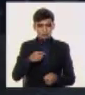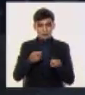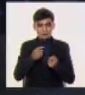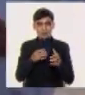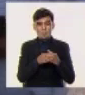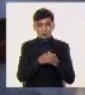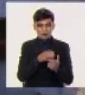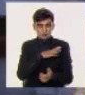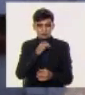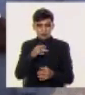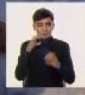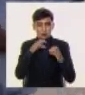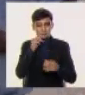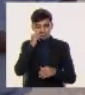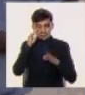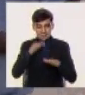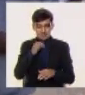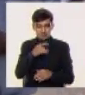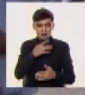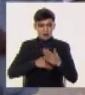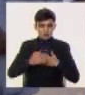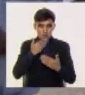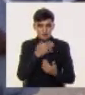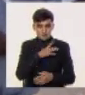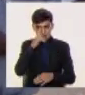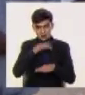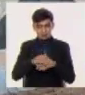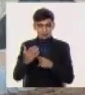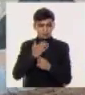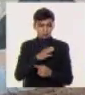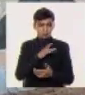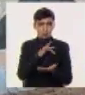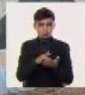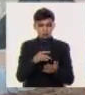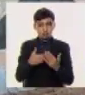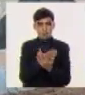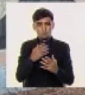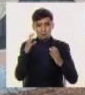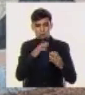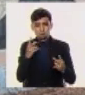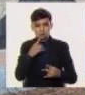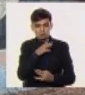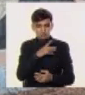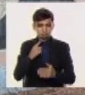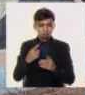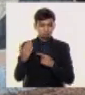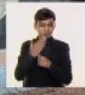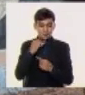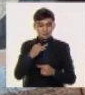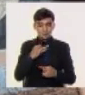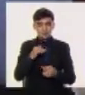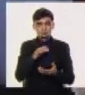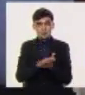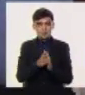которая обслуживает 3 автобусных маршрута в Шымкенте. И он совсем не обрадовался, когда получил предписание городского акимата обновить автопарк. В противном случае контракты обещали